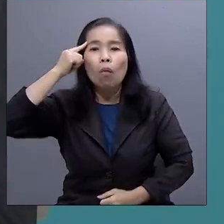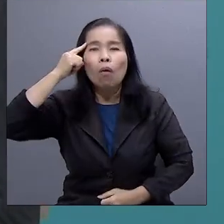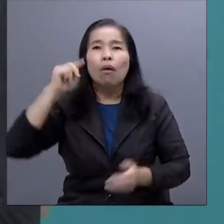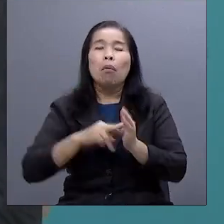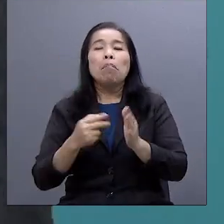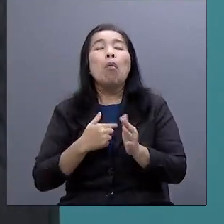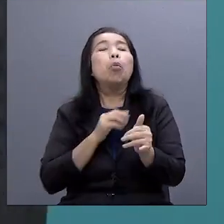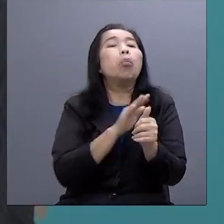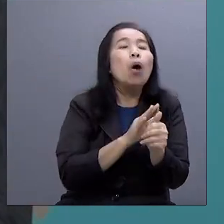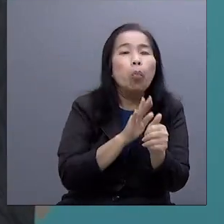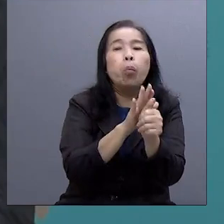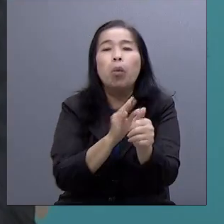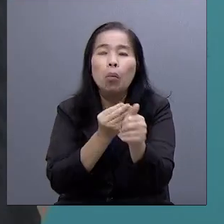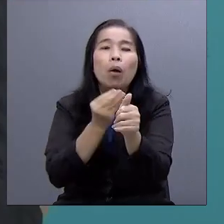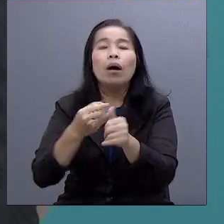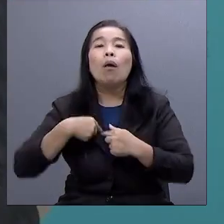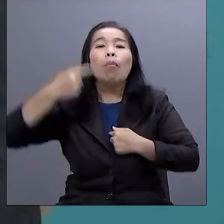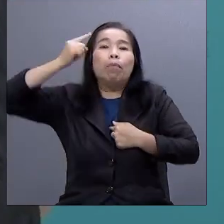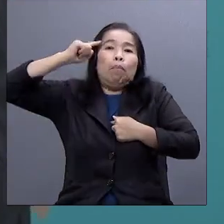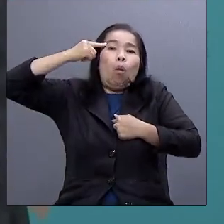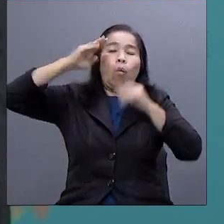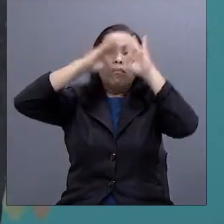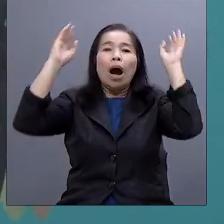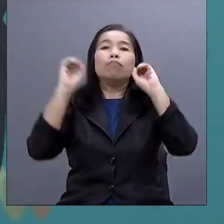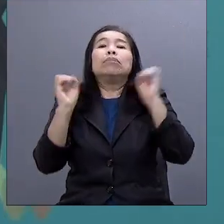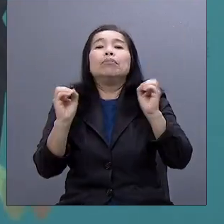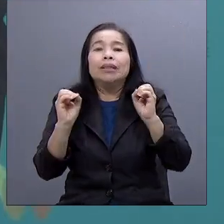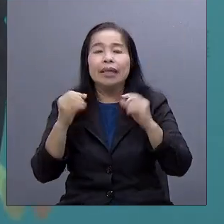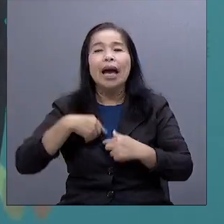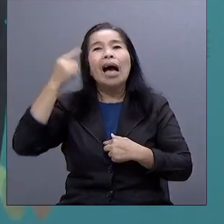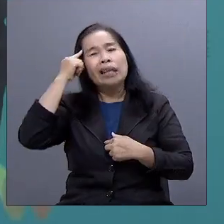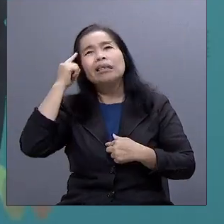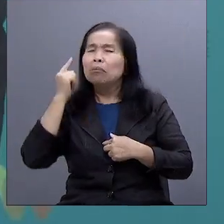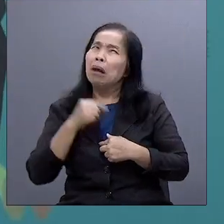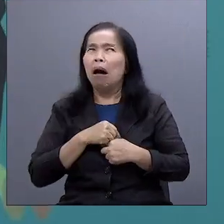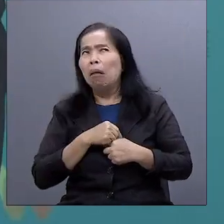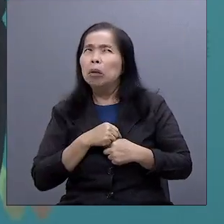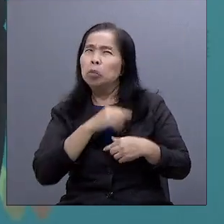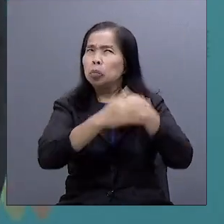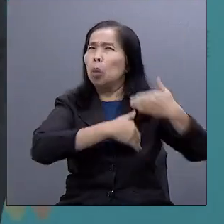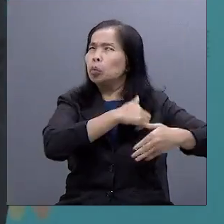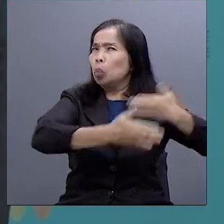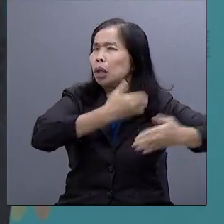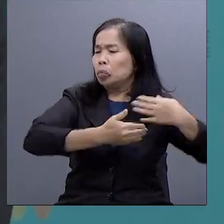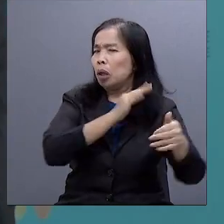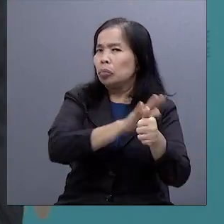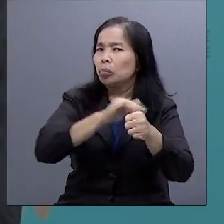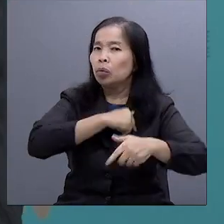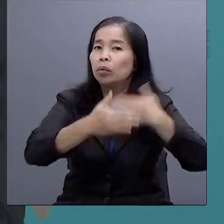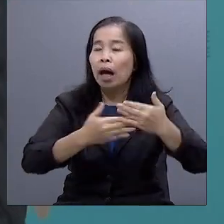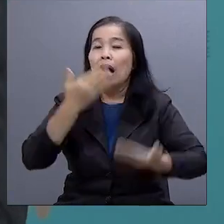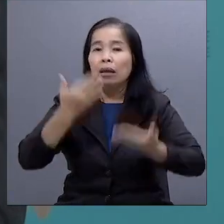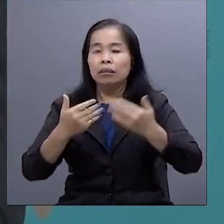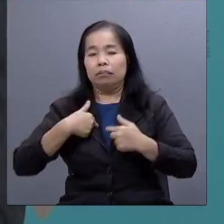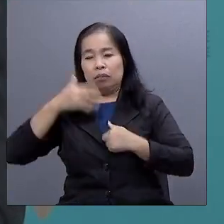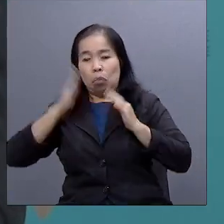าเห่านี้ครับด้วยเพรไม่รู้แล้วก็คดว่ามั่าจะเป็เหอยที่เขาเคยเจอมาหรือบางทีร